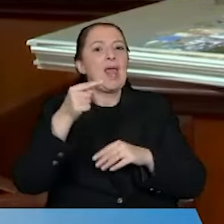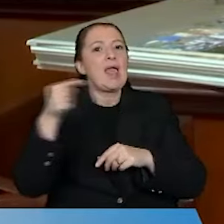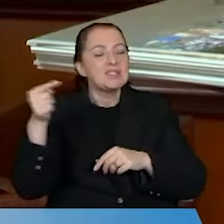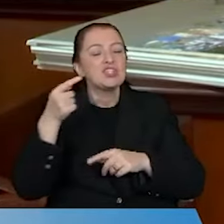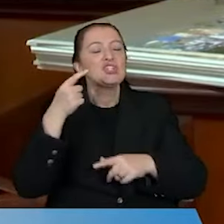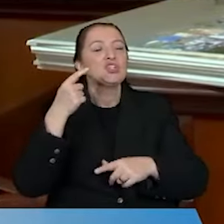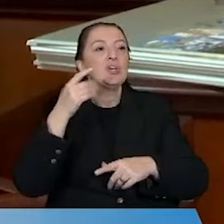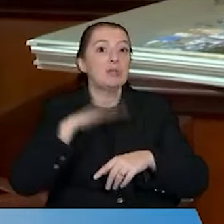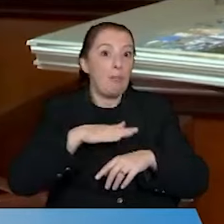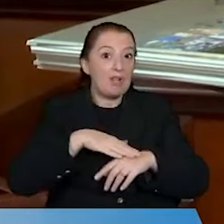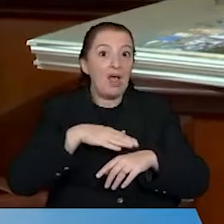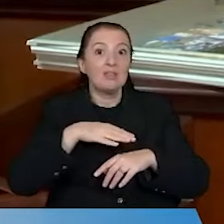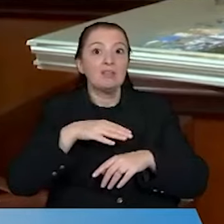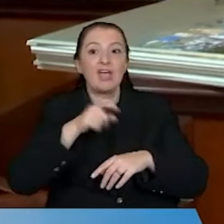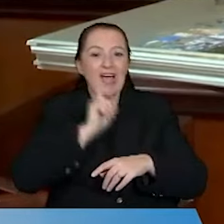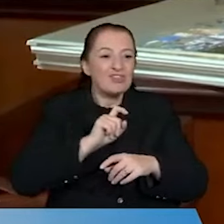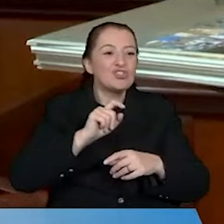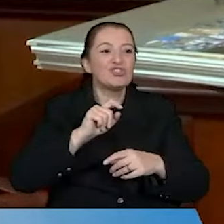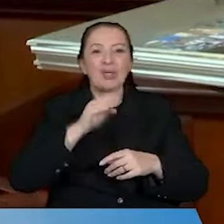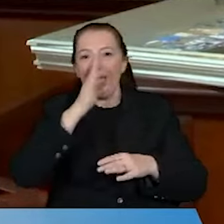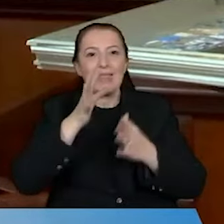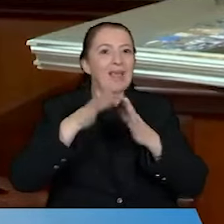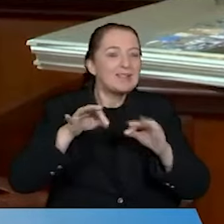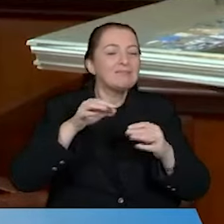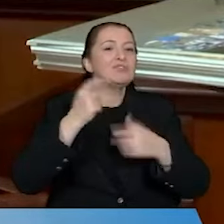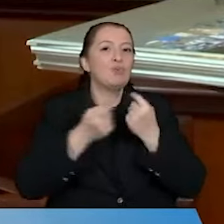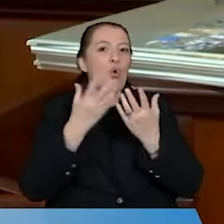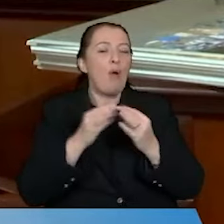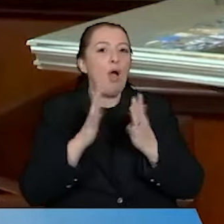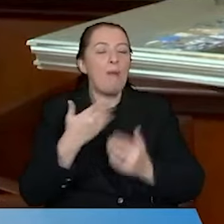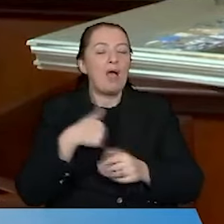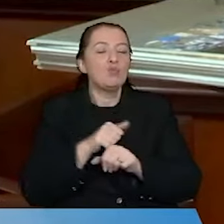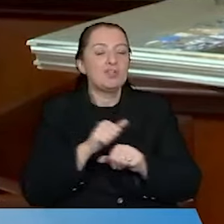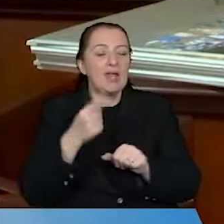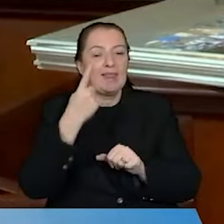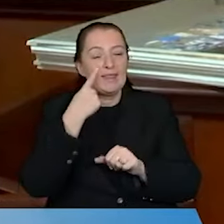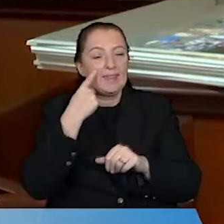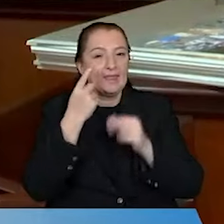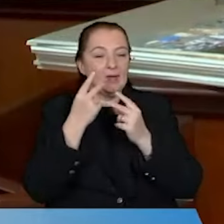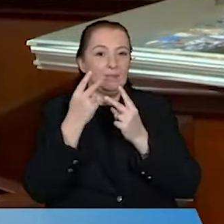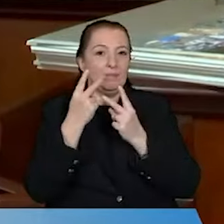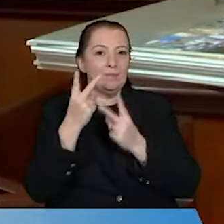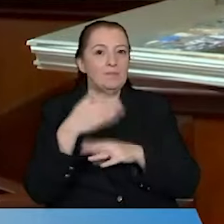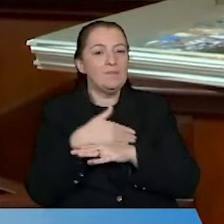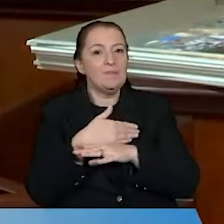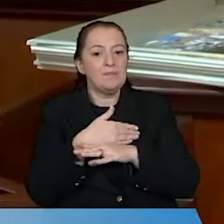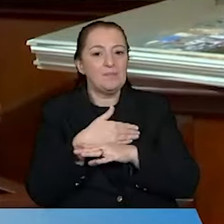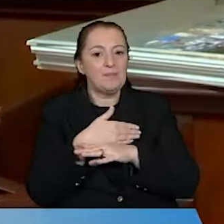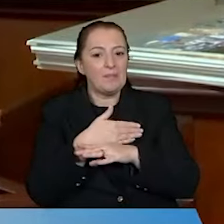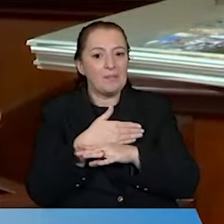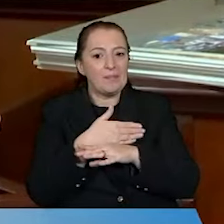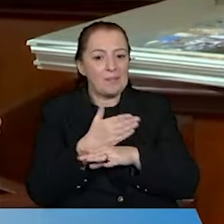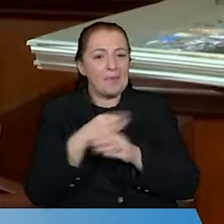olabilir ama vergiyi bizden devlet alıyor. Dolayısıyla da kamu zararı devletin gecikmez ama bir kamu zararı